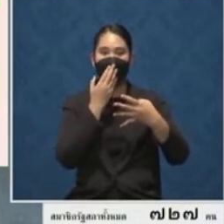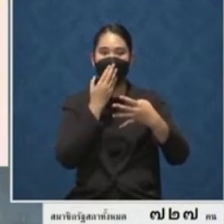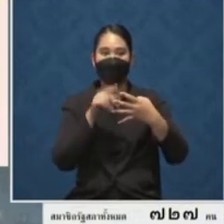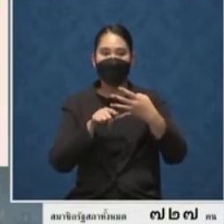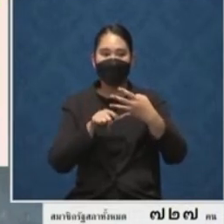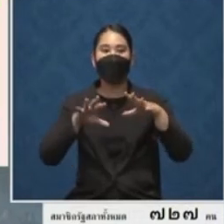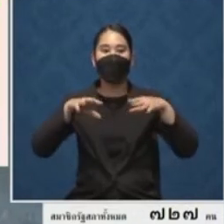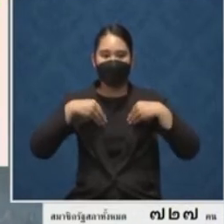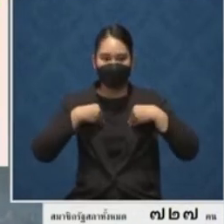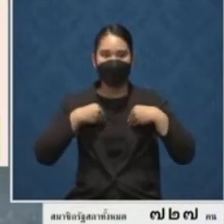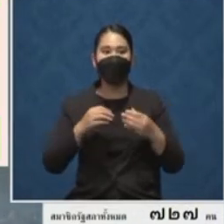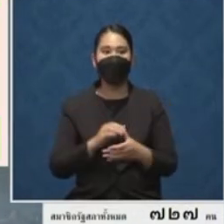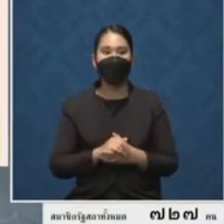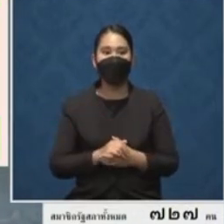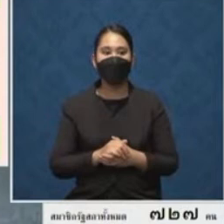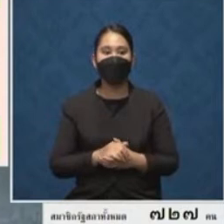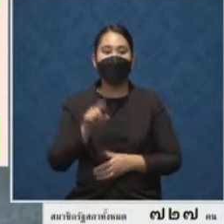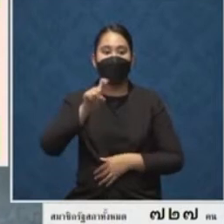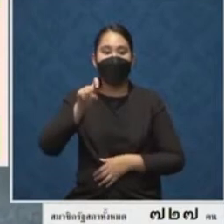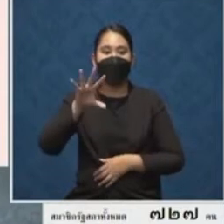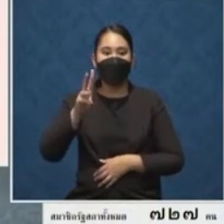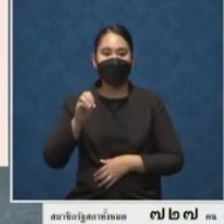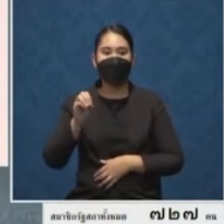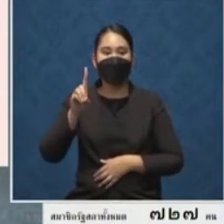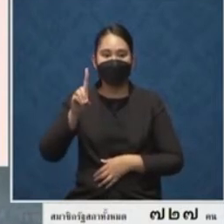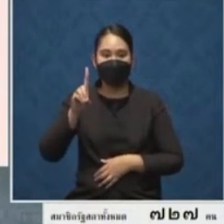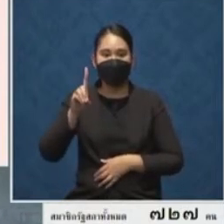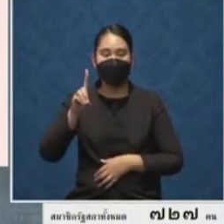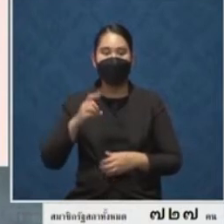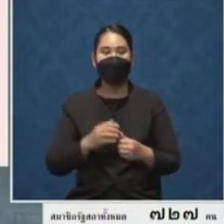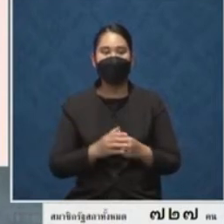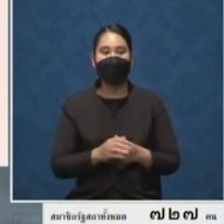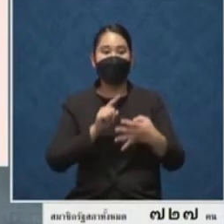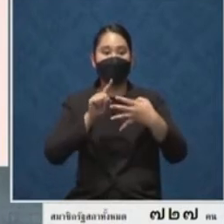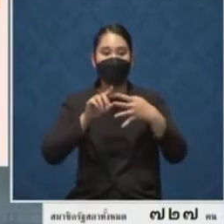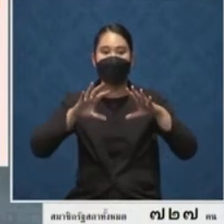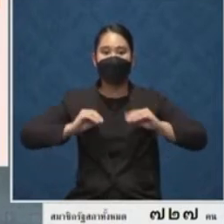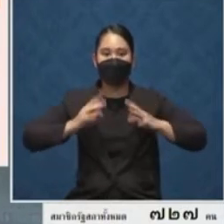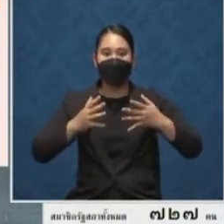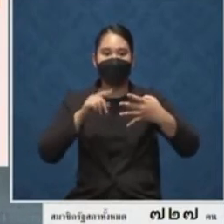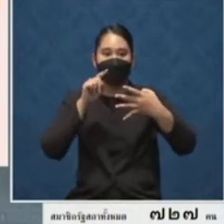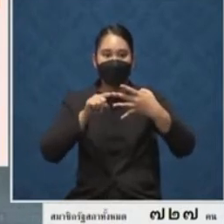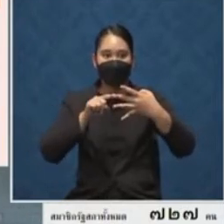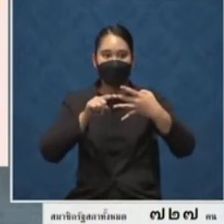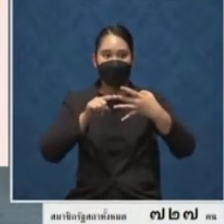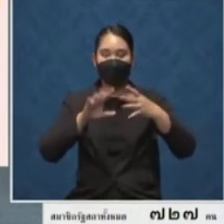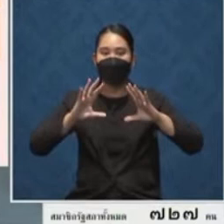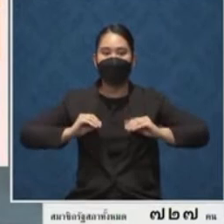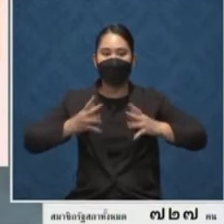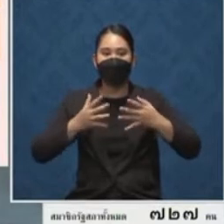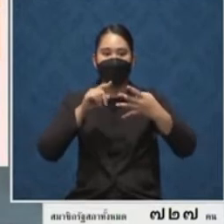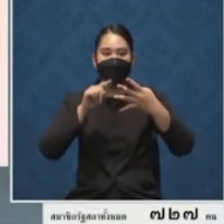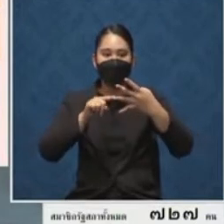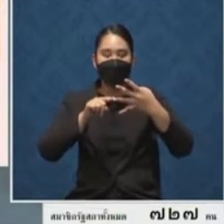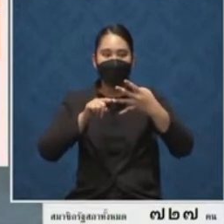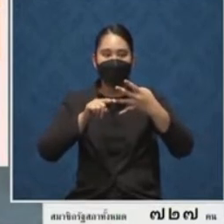การ 161นายณรงค์อ่อนสะอาด 1ไม่รับหลักการ2ไม่รับหลักการ